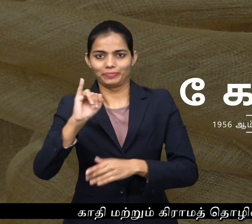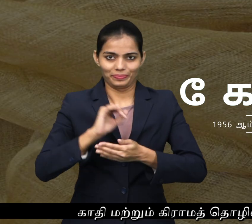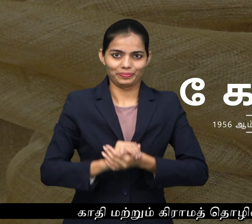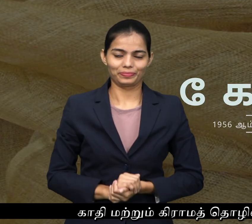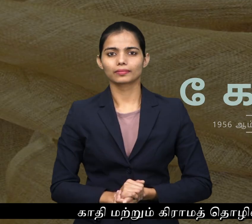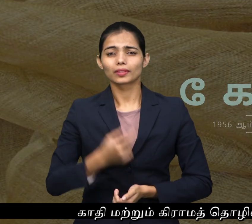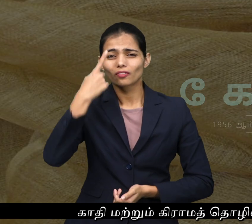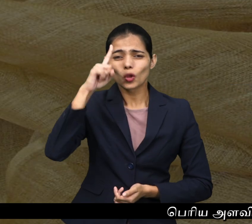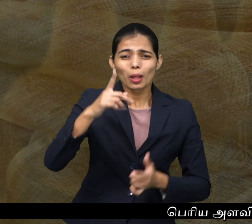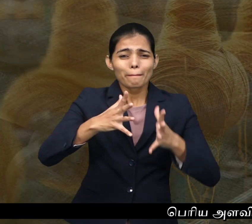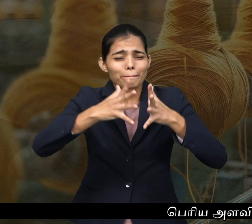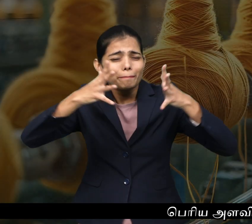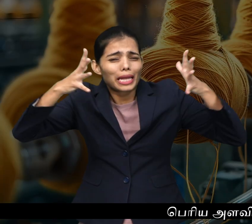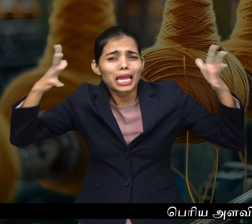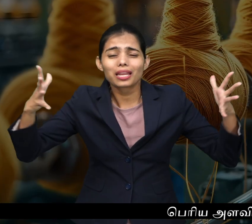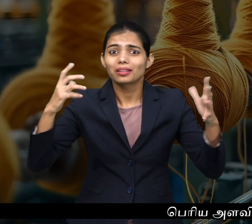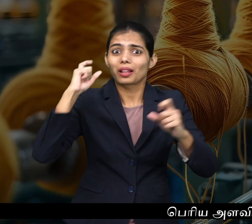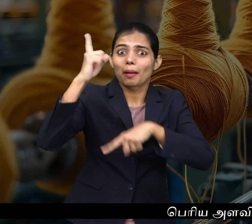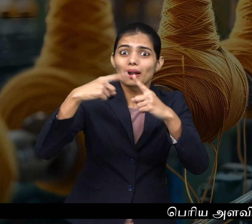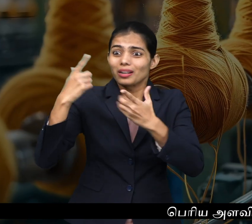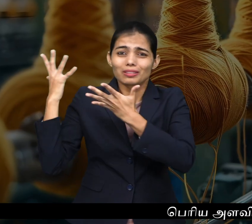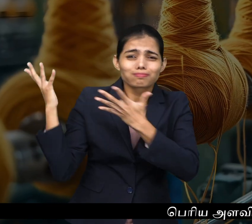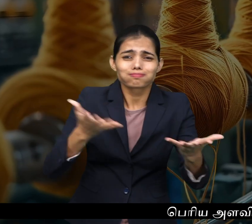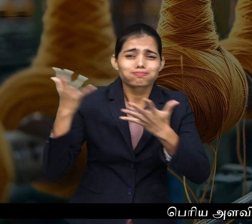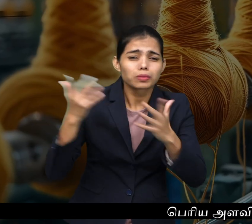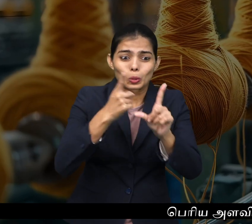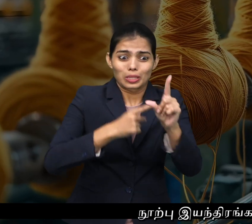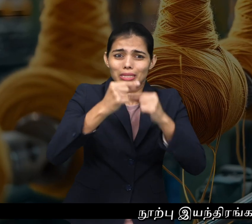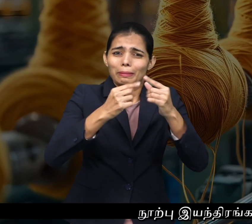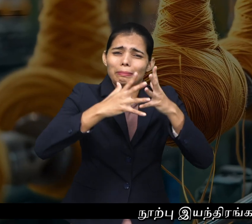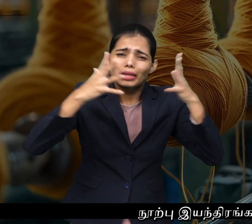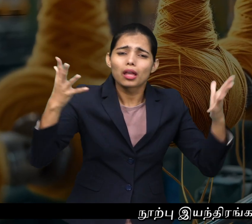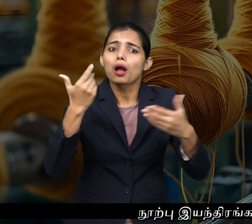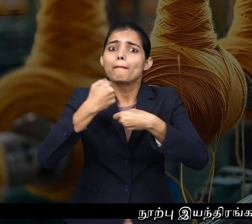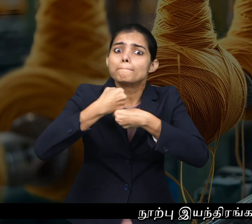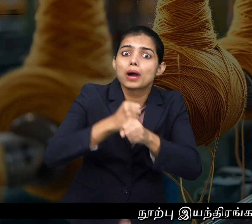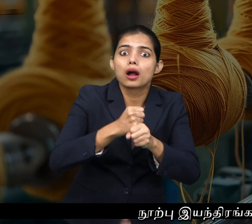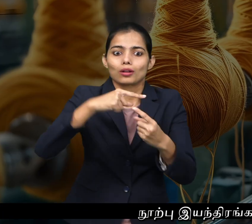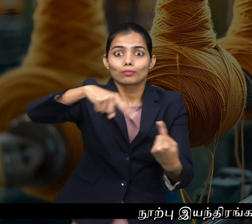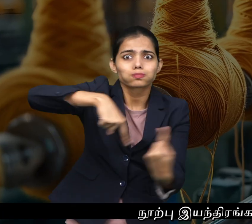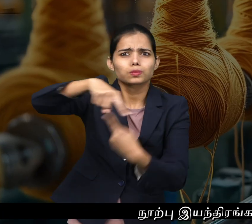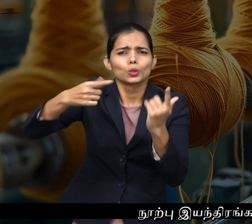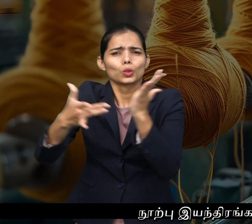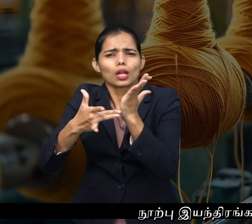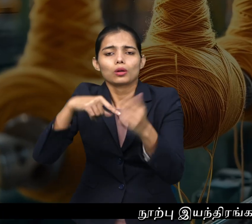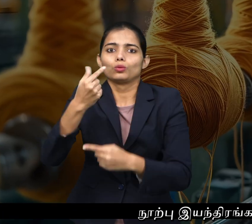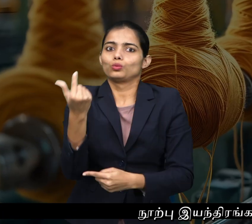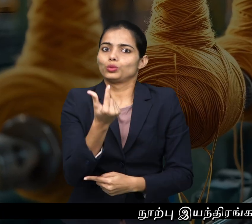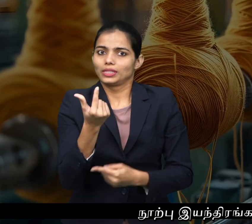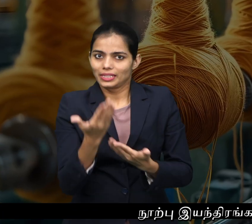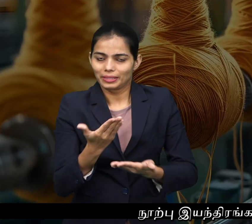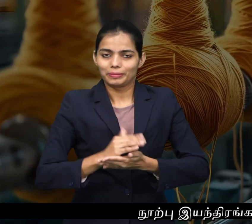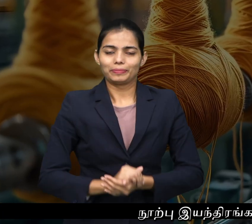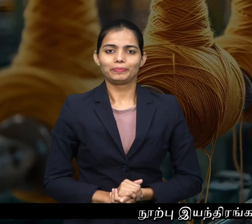1956 நிறுவியது. பெரிய அளவிலான நூல் உற்பத்திக்கு நூற்பு இயந்திரங்கள் பயன்படுத்தப்படுகின்றன.